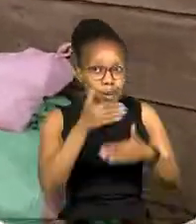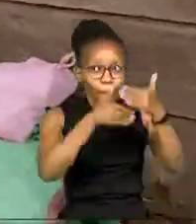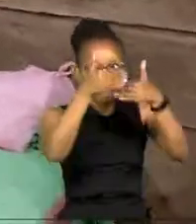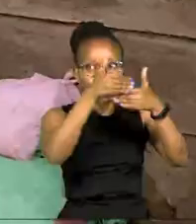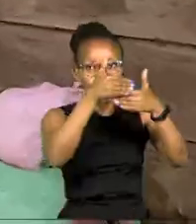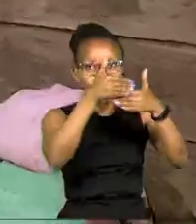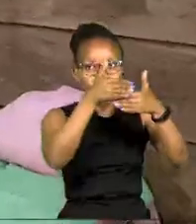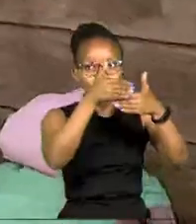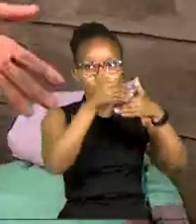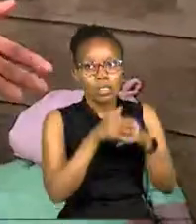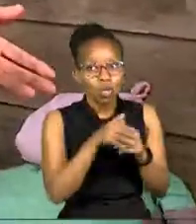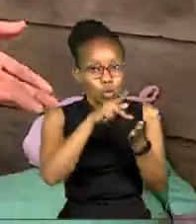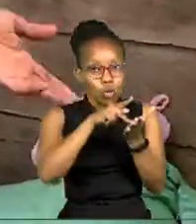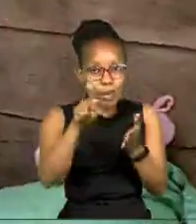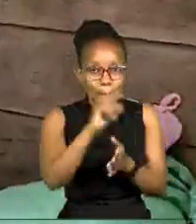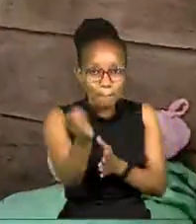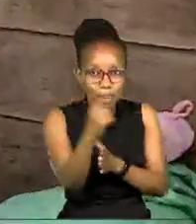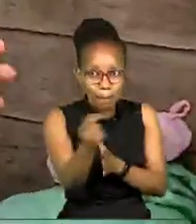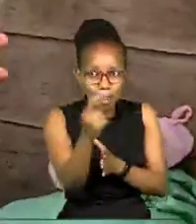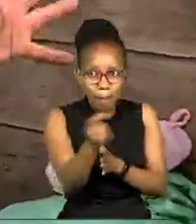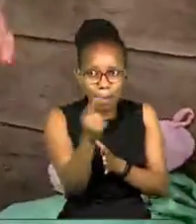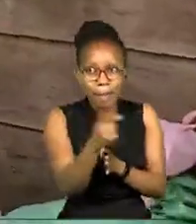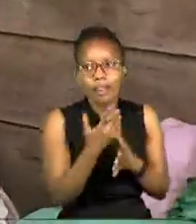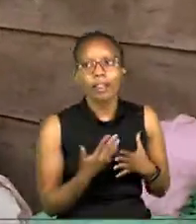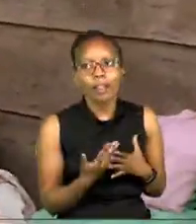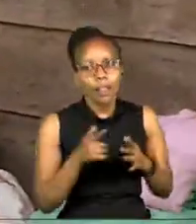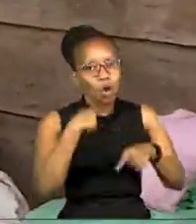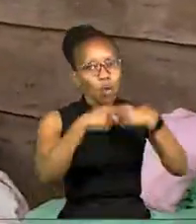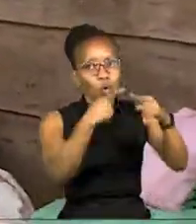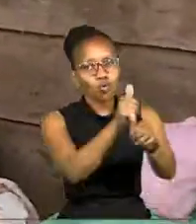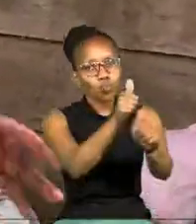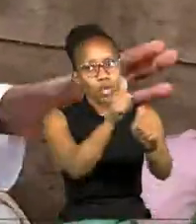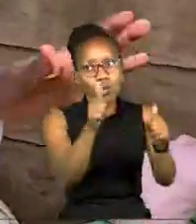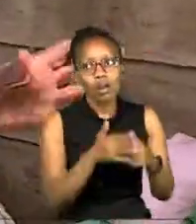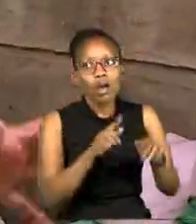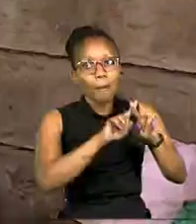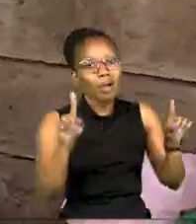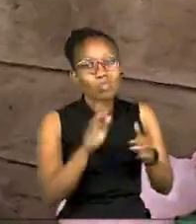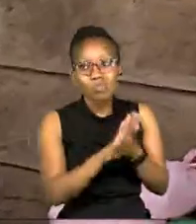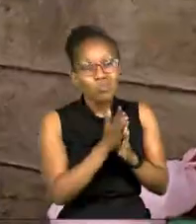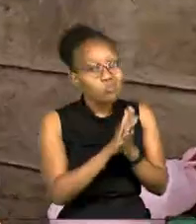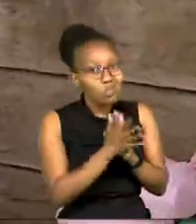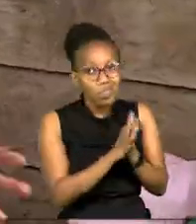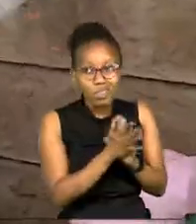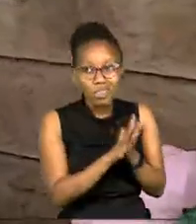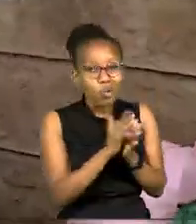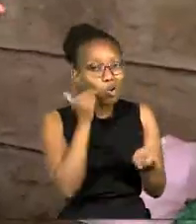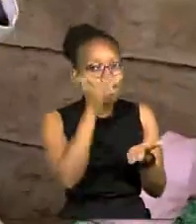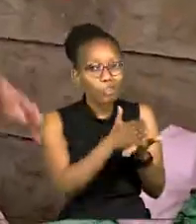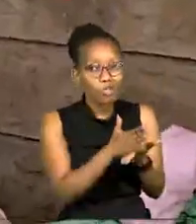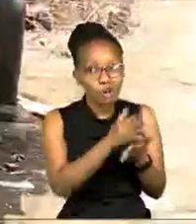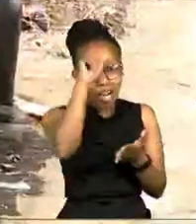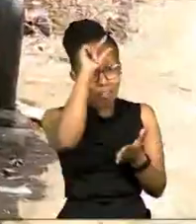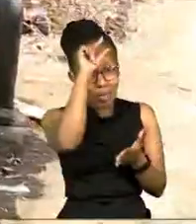city council, unalipia kila mwezi. Hiyo sasa unaweza endelea vizuri. Lakini bila hiyo